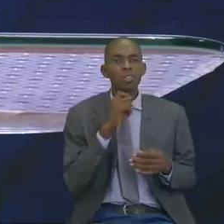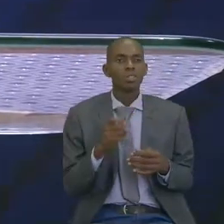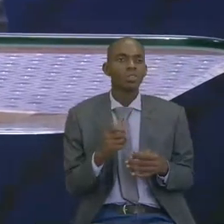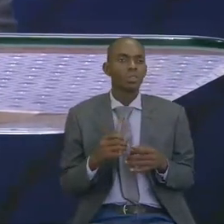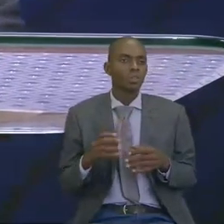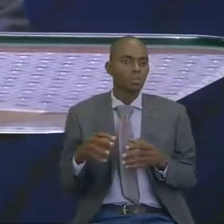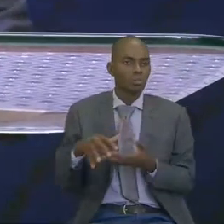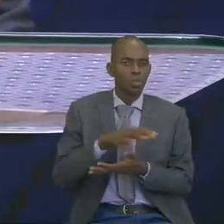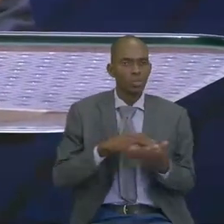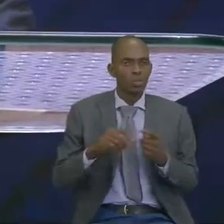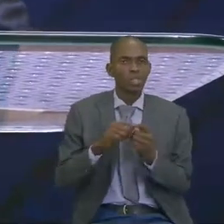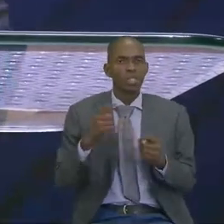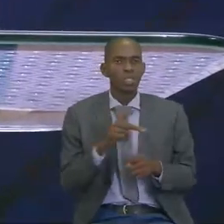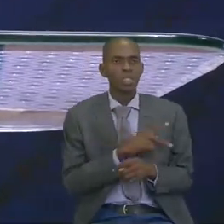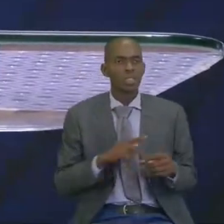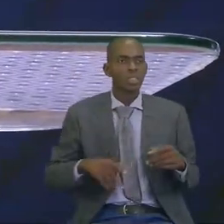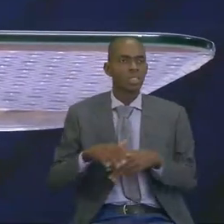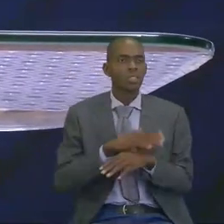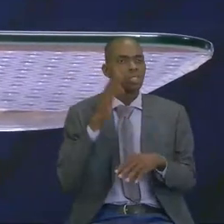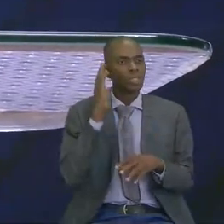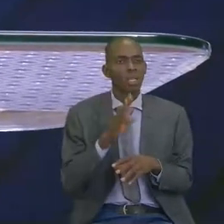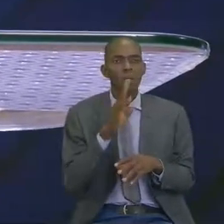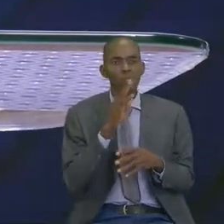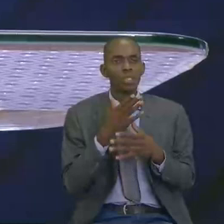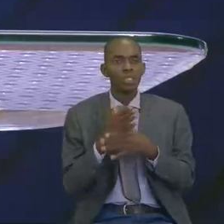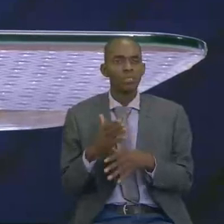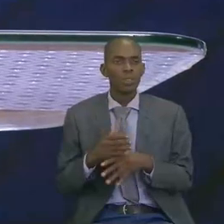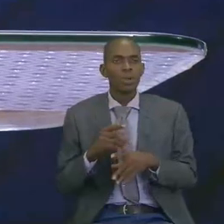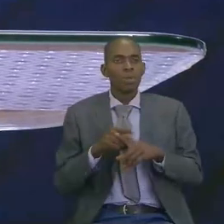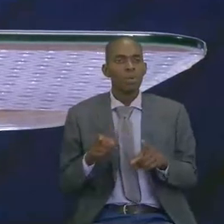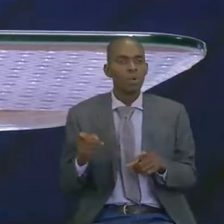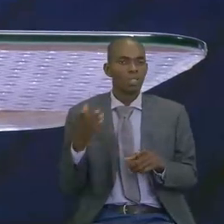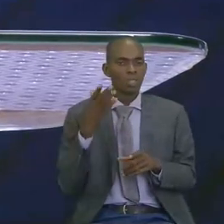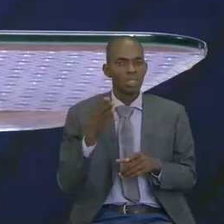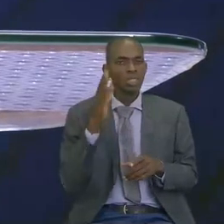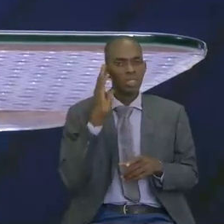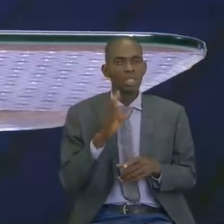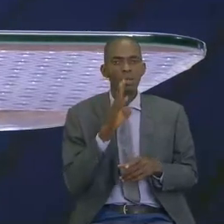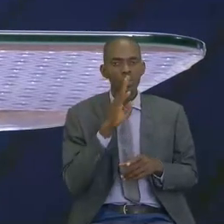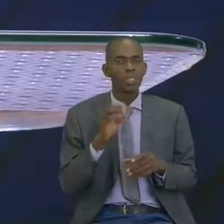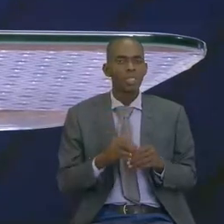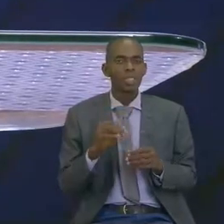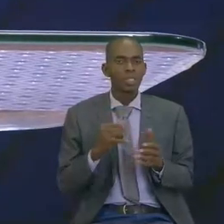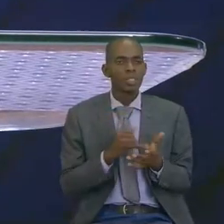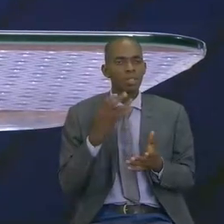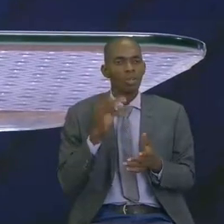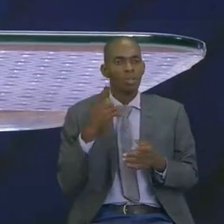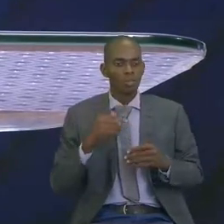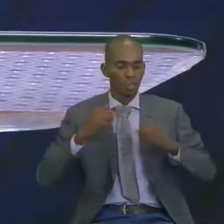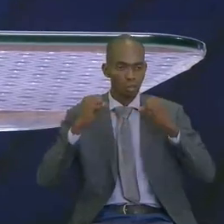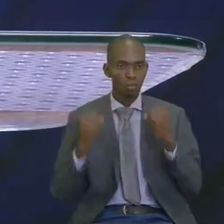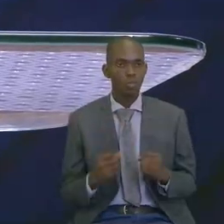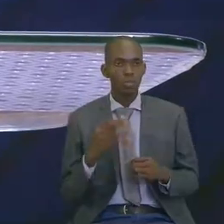ce royaume sera divisé. Mais il y aura en lui quelque chose de la force du